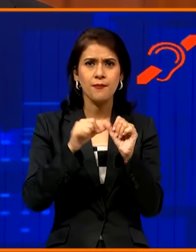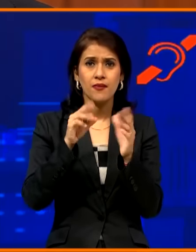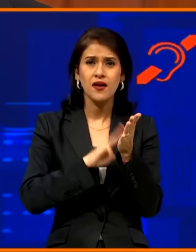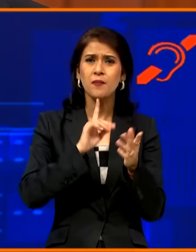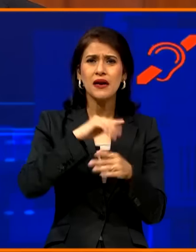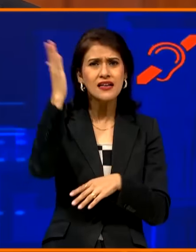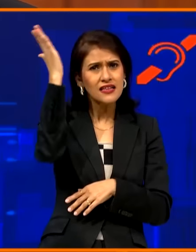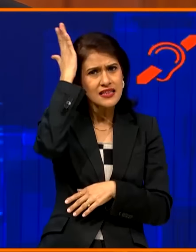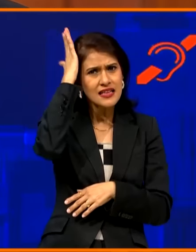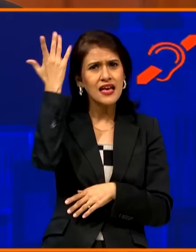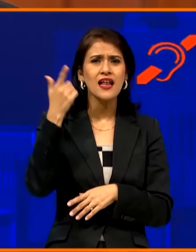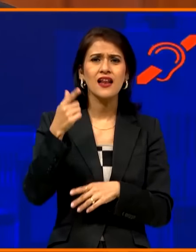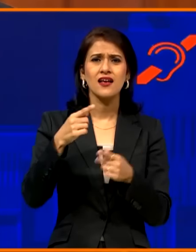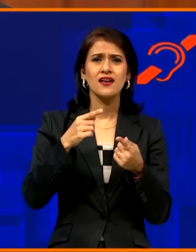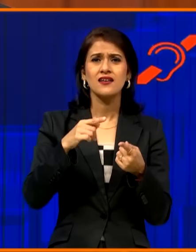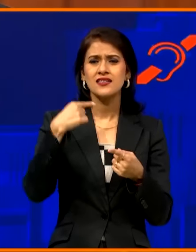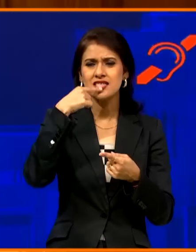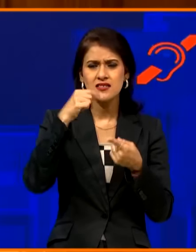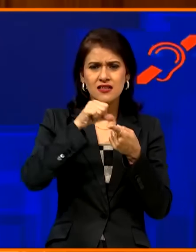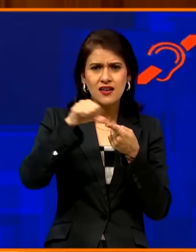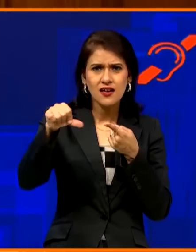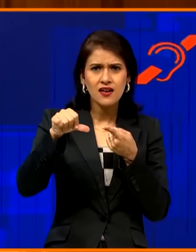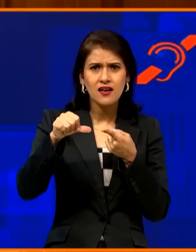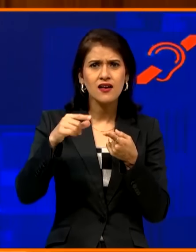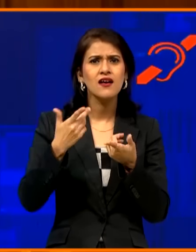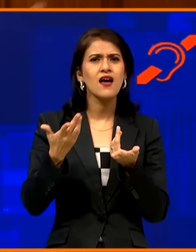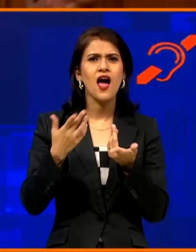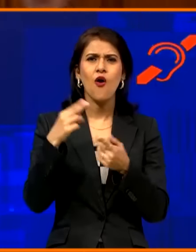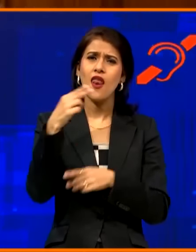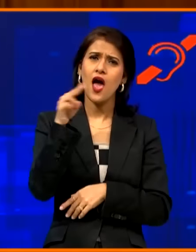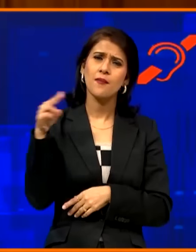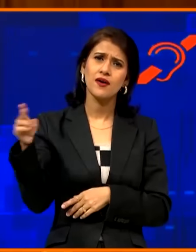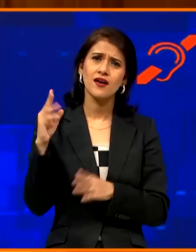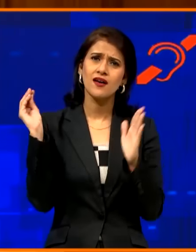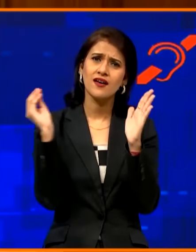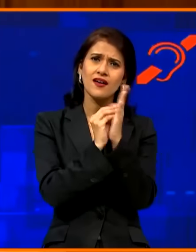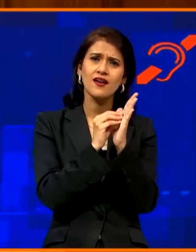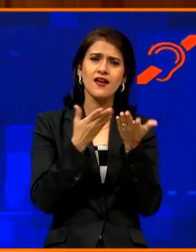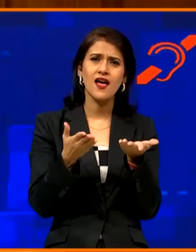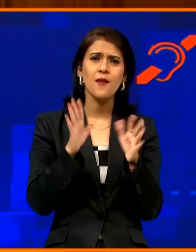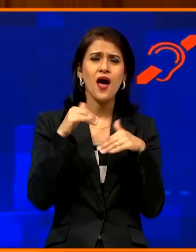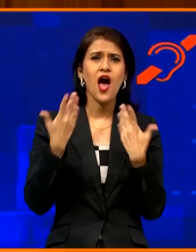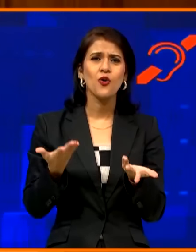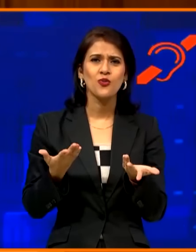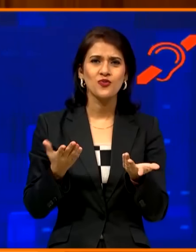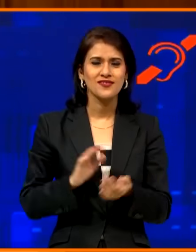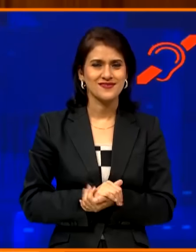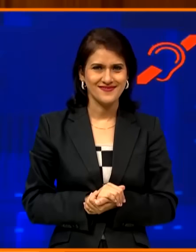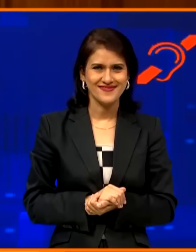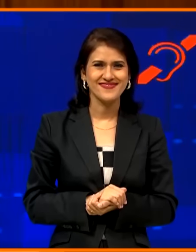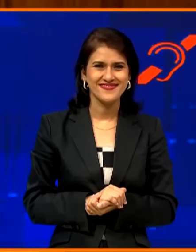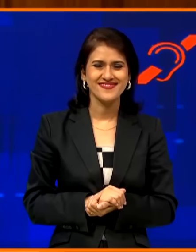साबुन वो हलाल और हराम कैसे हो सकते ऐसा है पहले तो यह बताइए मेरा